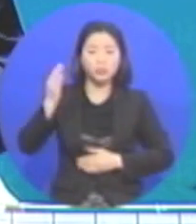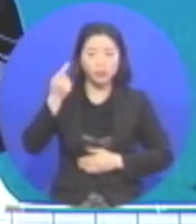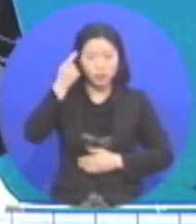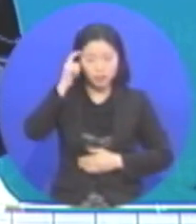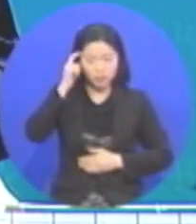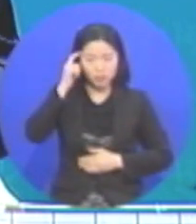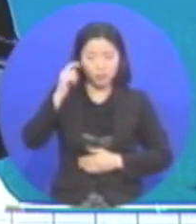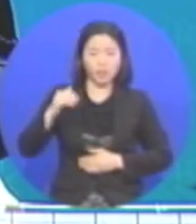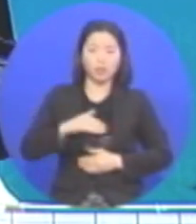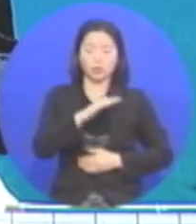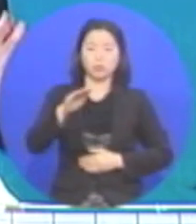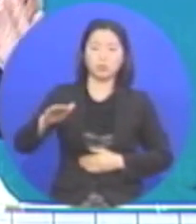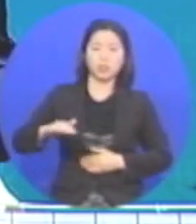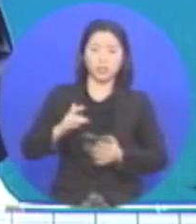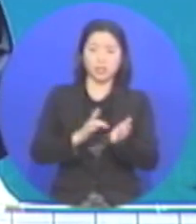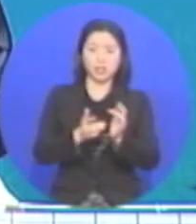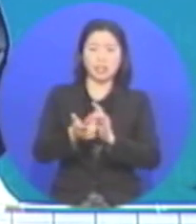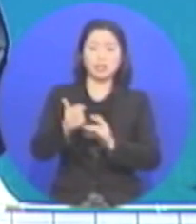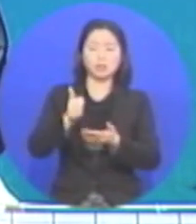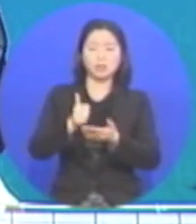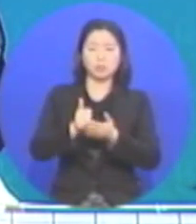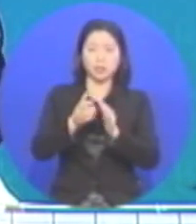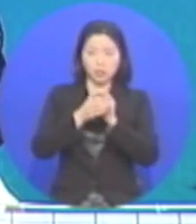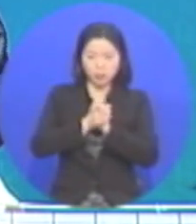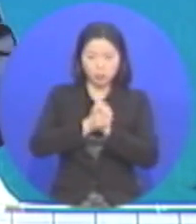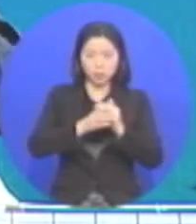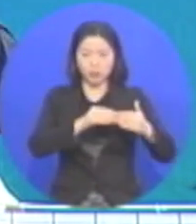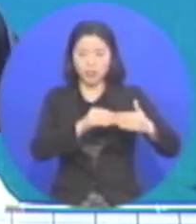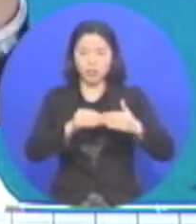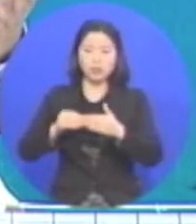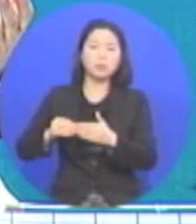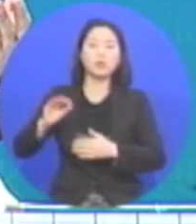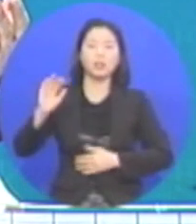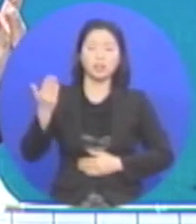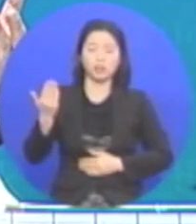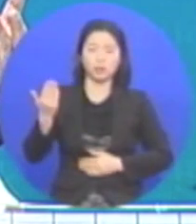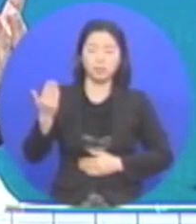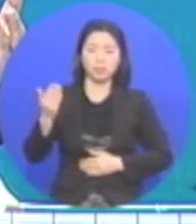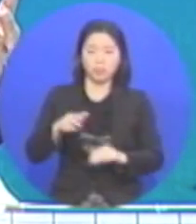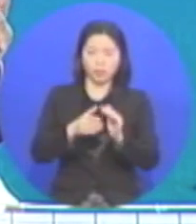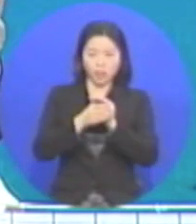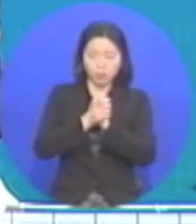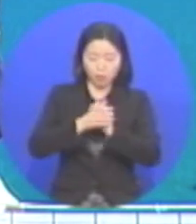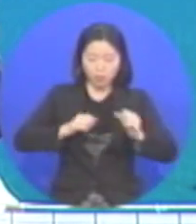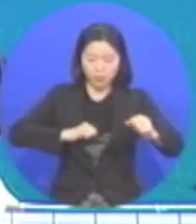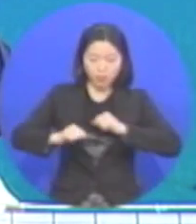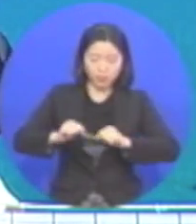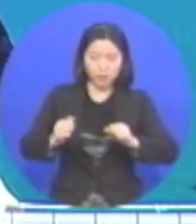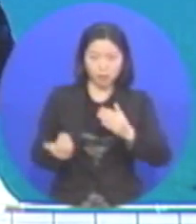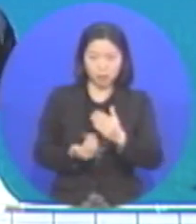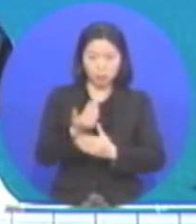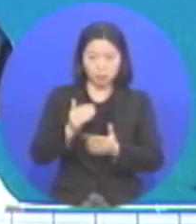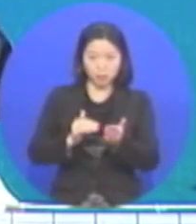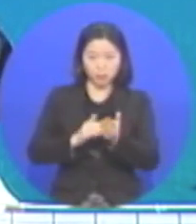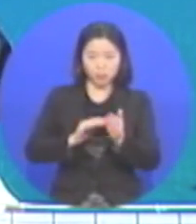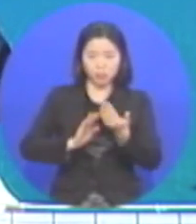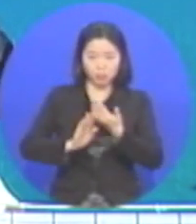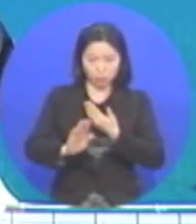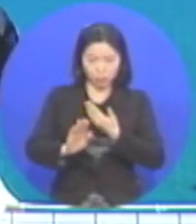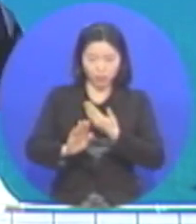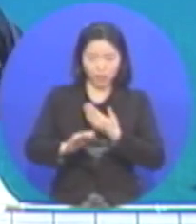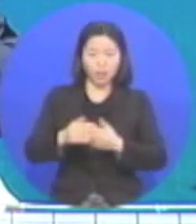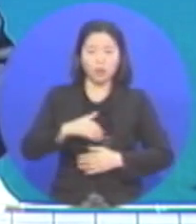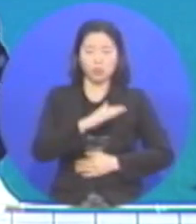우리의 기도를 친 인도 하세요 그래서 기도의 역사가 일어나고 난 다음에 우리는 주님이 하셨다고